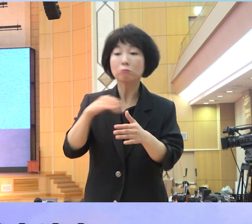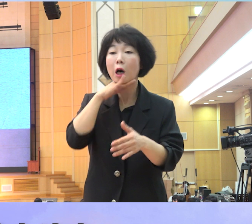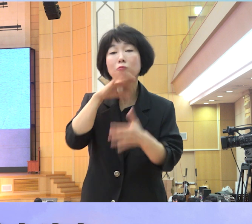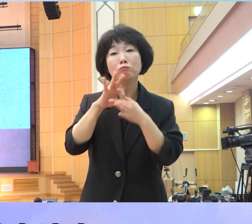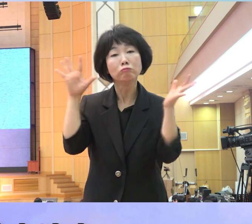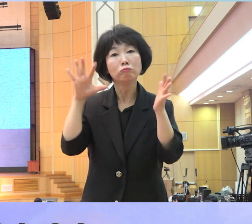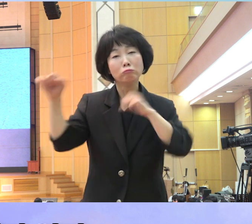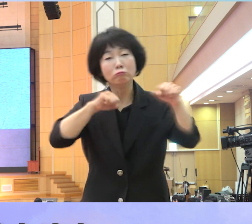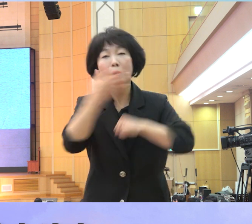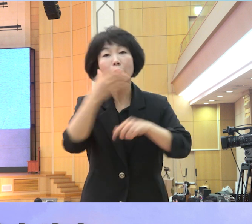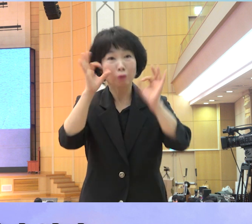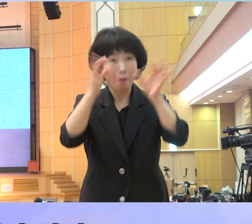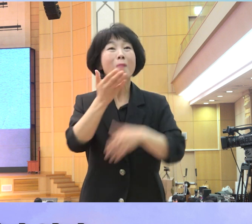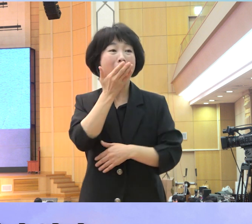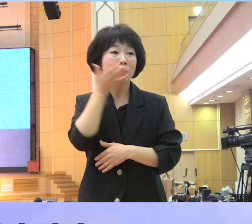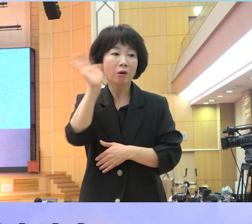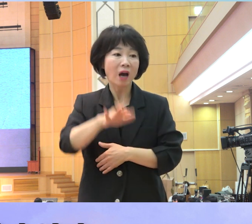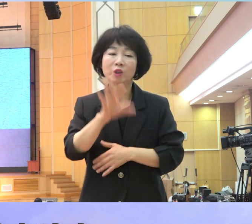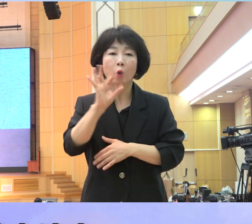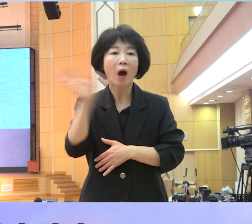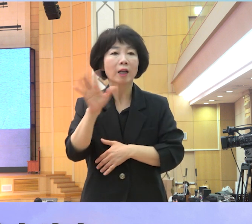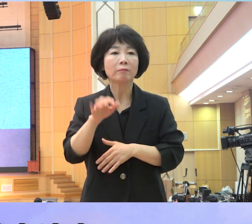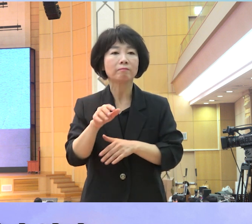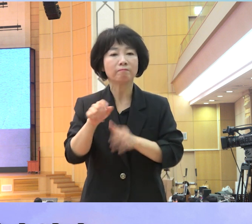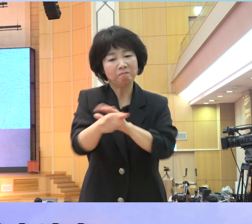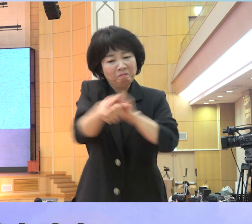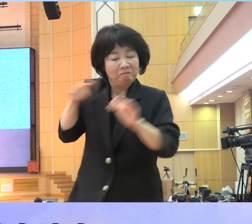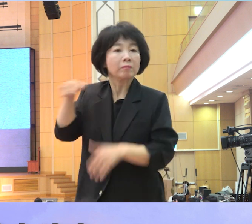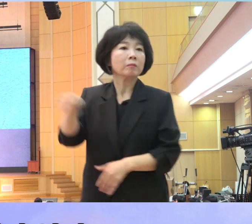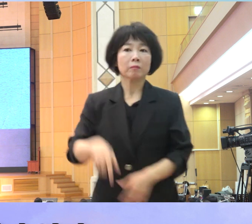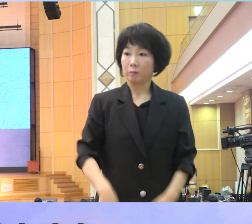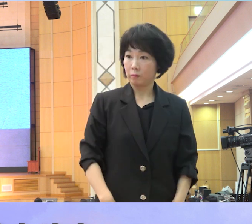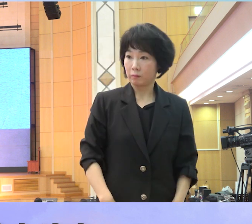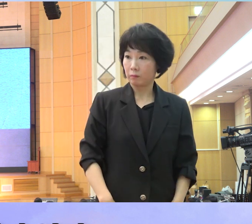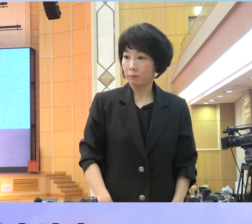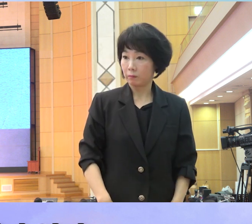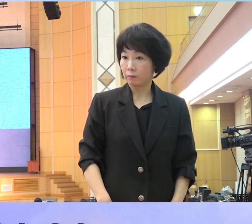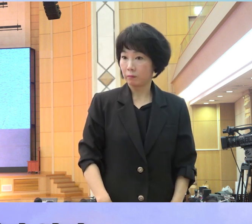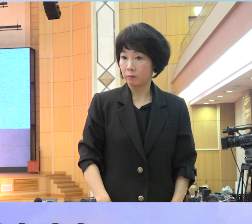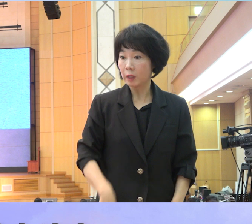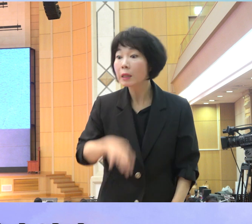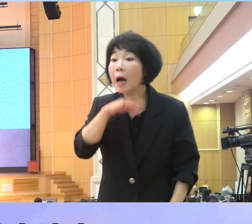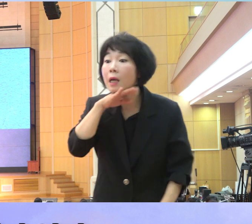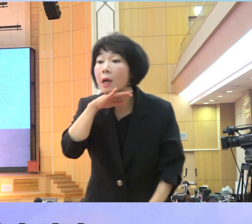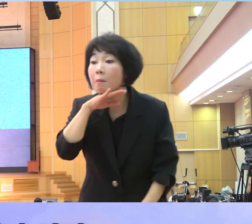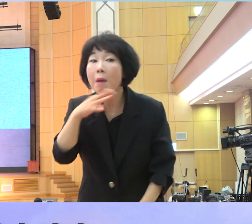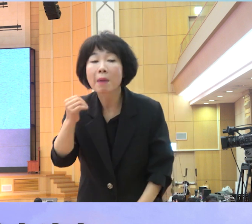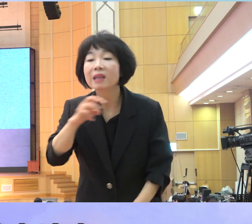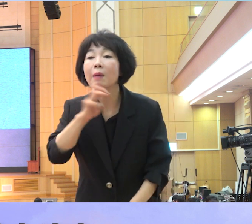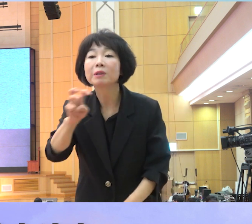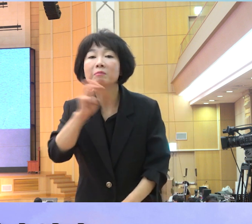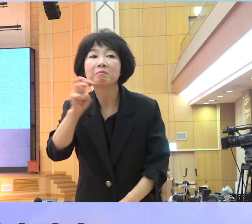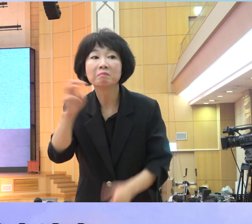충분히. 그렇죠? 근데 예수님의 공생의 사역 시작은 30세였어요.